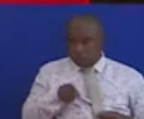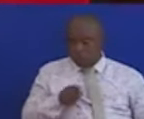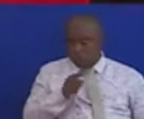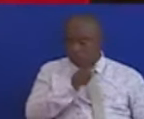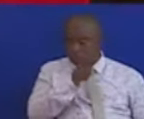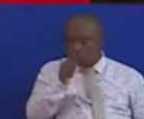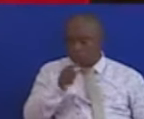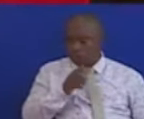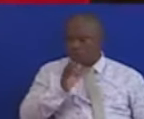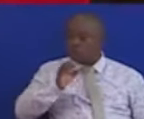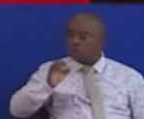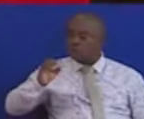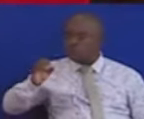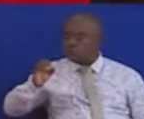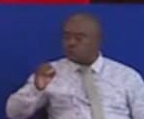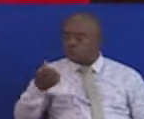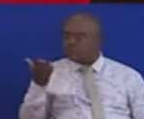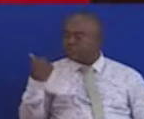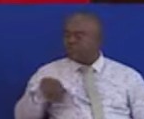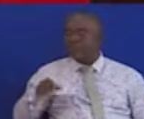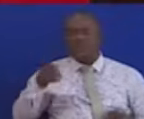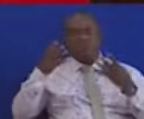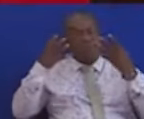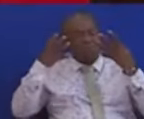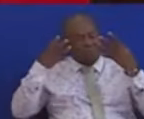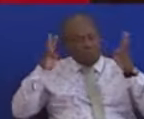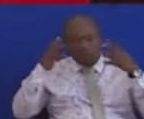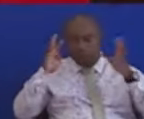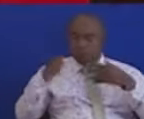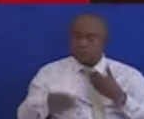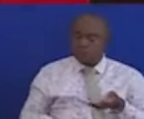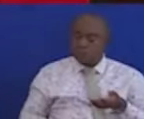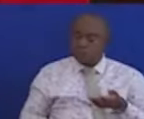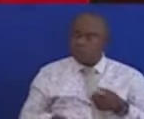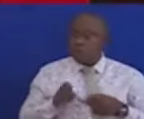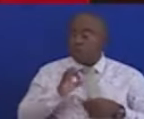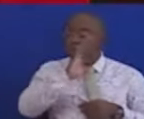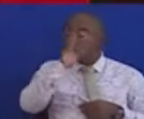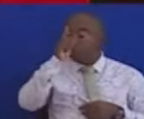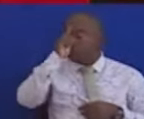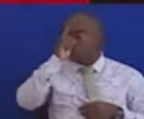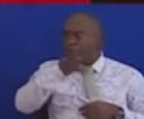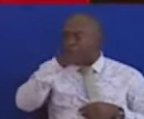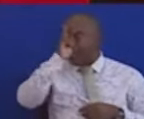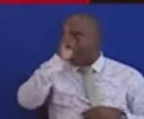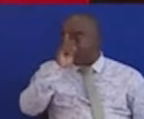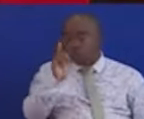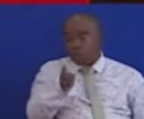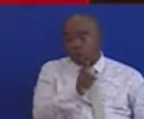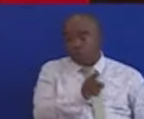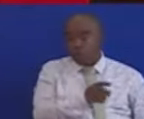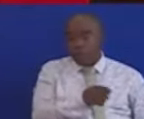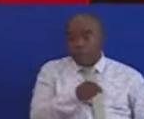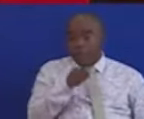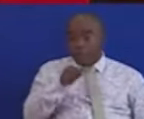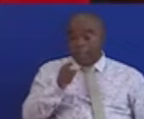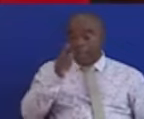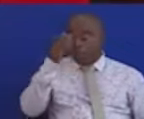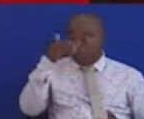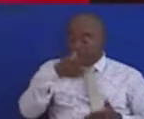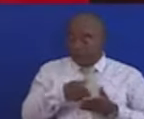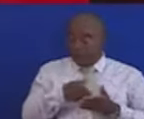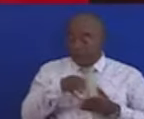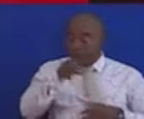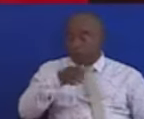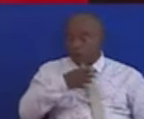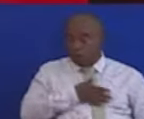tabora zamani niku ni pori pori kweli kweli MH eshima mwen kiti w Dudu wote w Kali walikota tabora